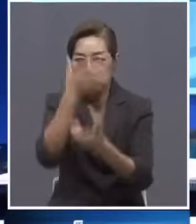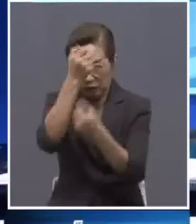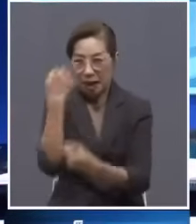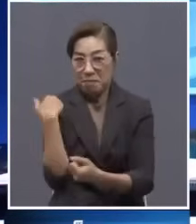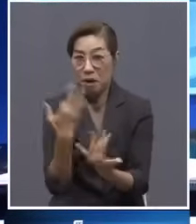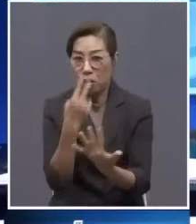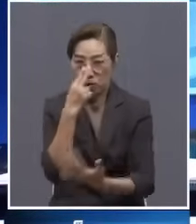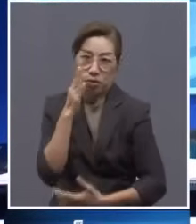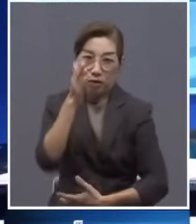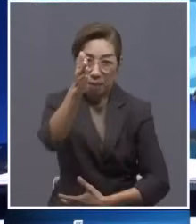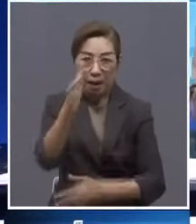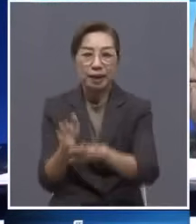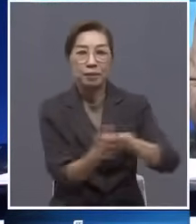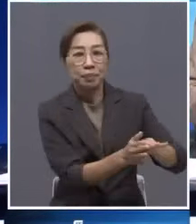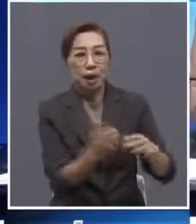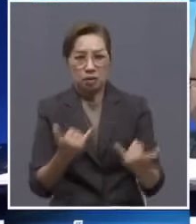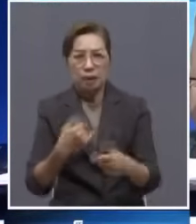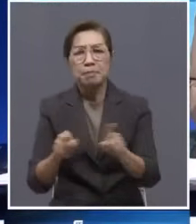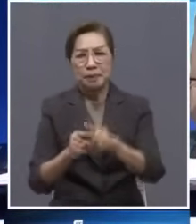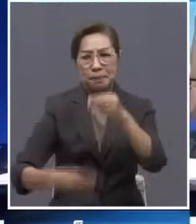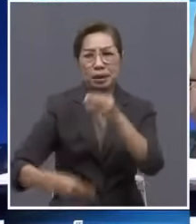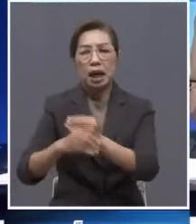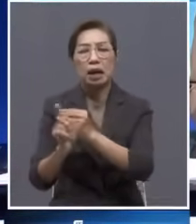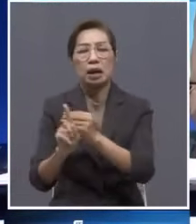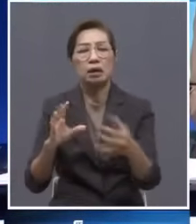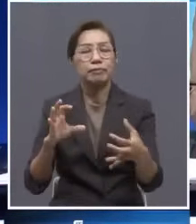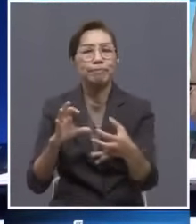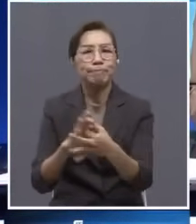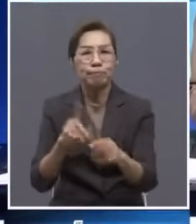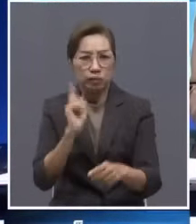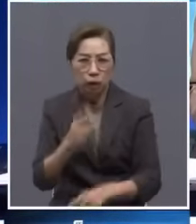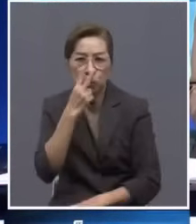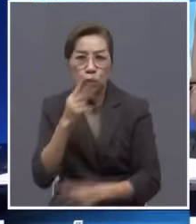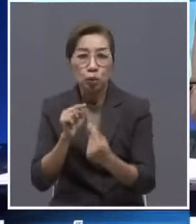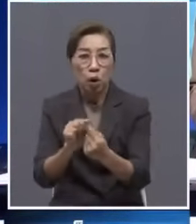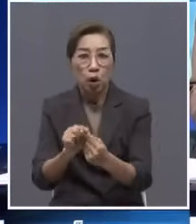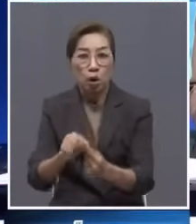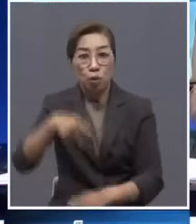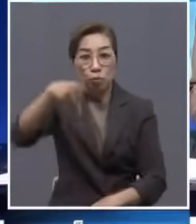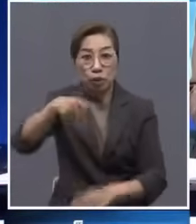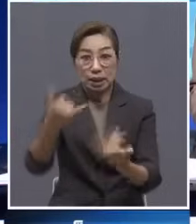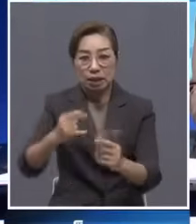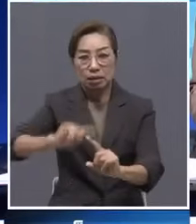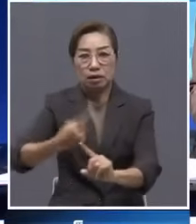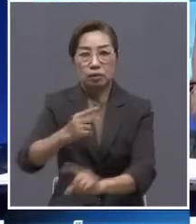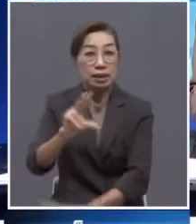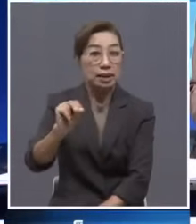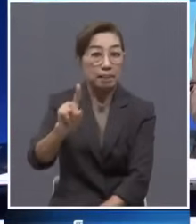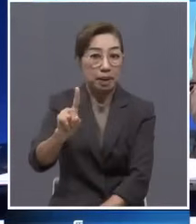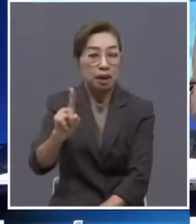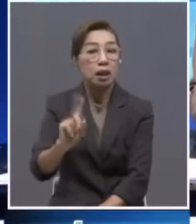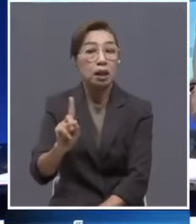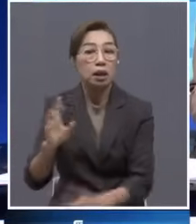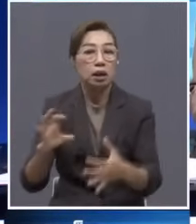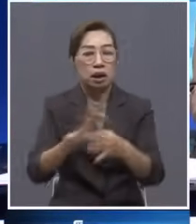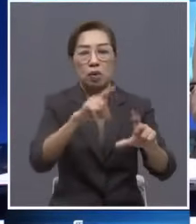อีก 1เรื่องครับอันเนี้ยก็ต้องจับตาเช่นเดียวกันมันก็เป็นผลพวงที่จะต้องตามกันต่อวันพุธที่จะถึงนี้ 31มกราคมเกี่ยว